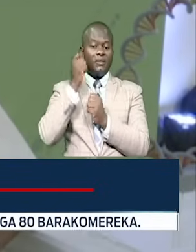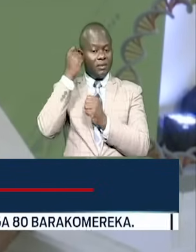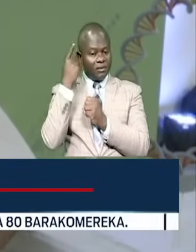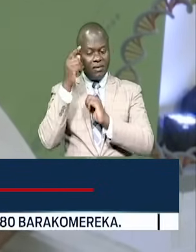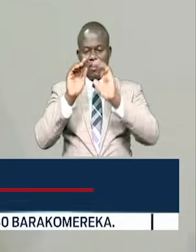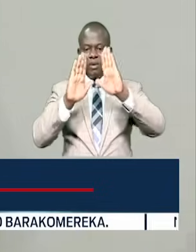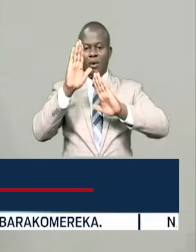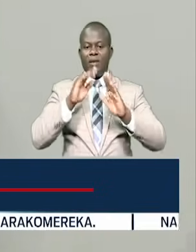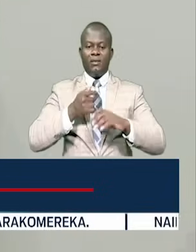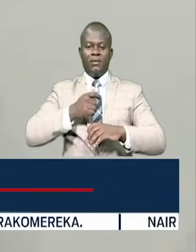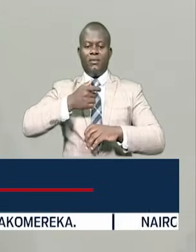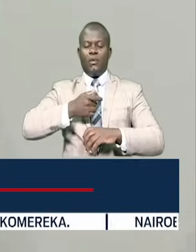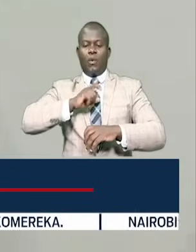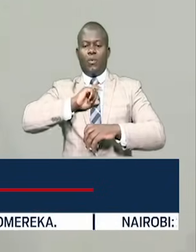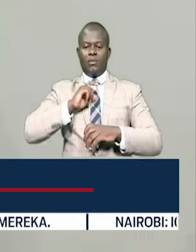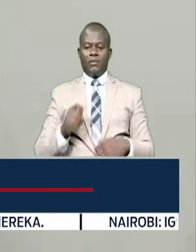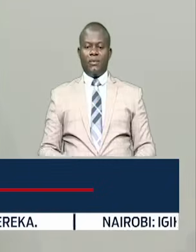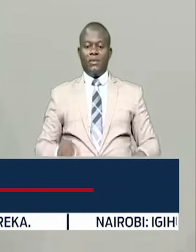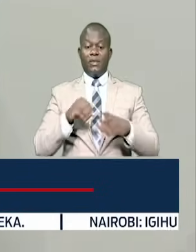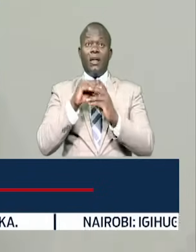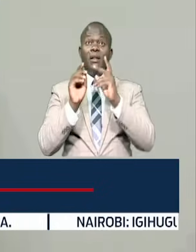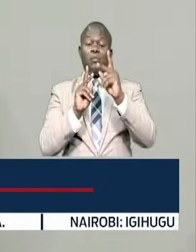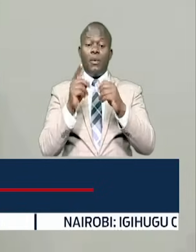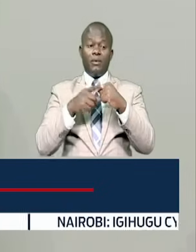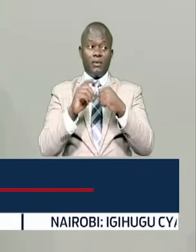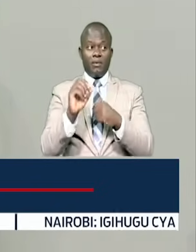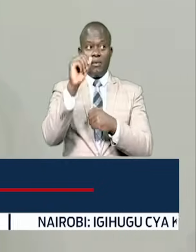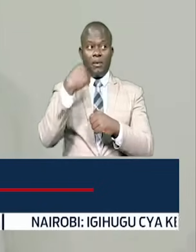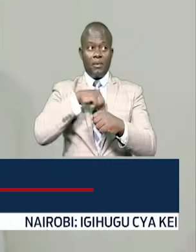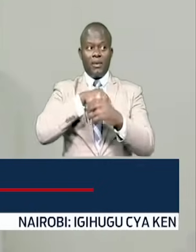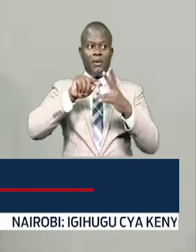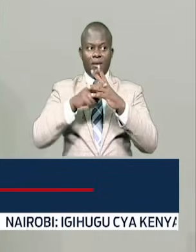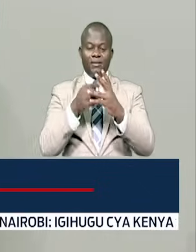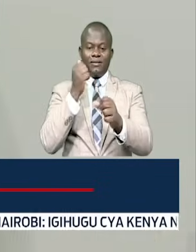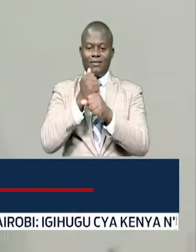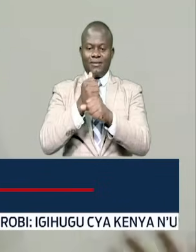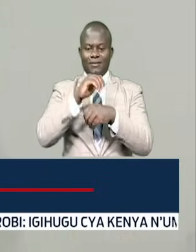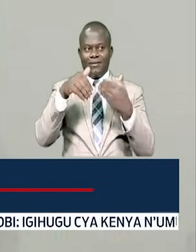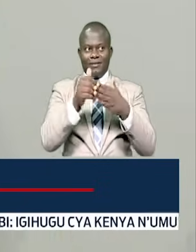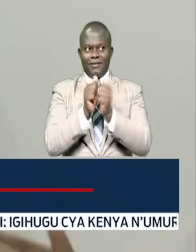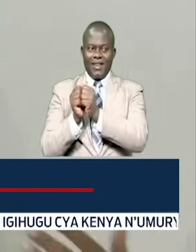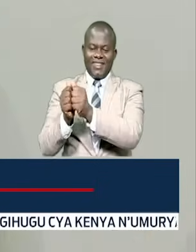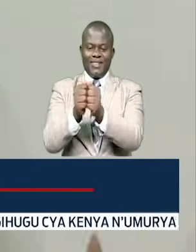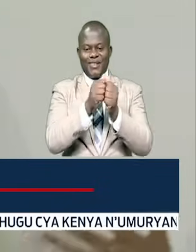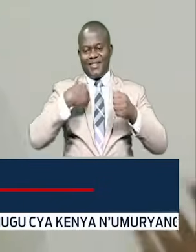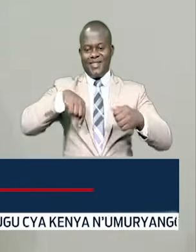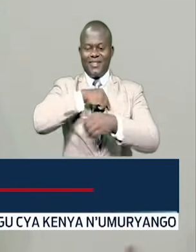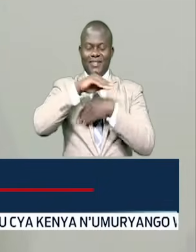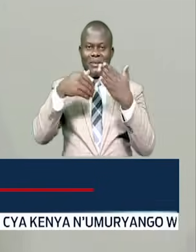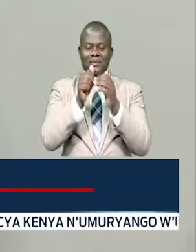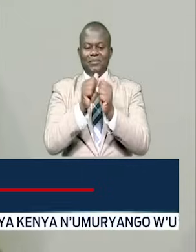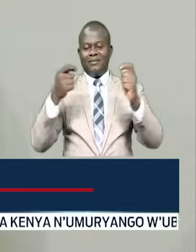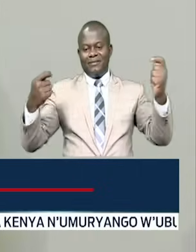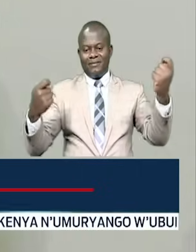ni ishema cyane. Nari mu bantu batandatu ba mbere batangiye gukora hano, twagiye tubona ibintu byinshi